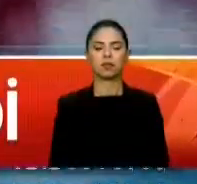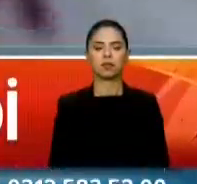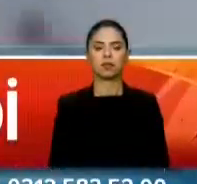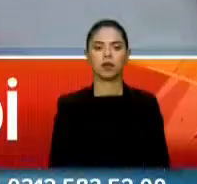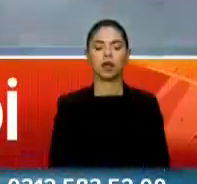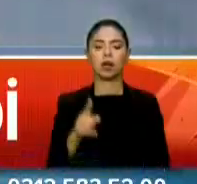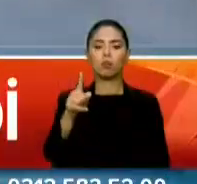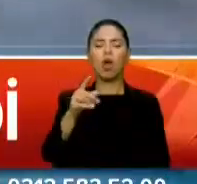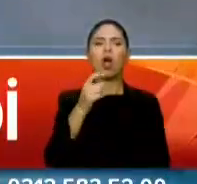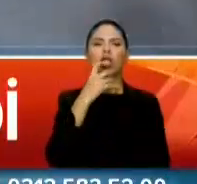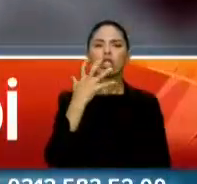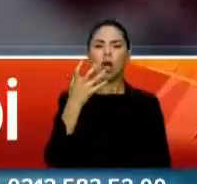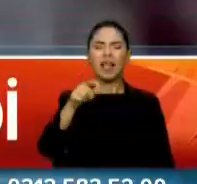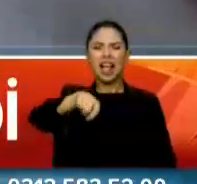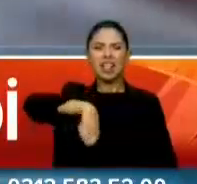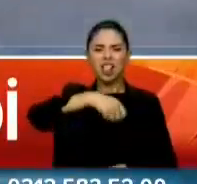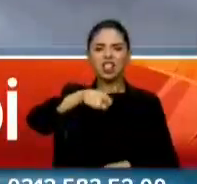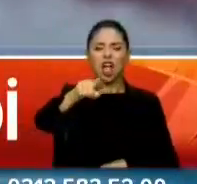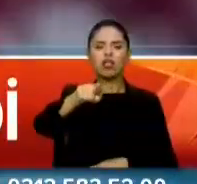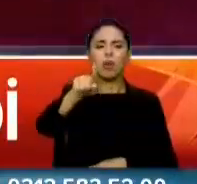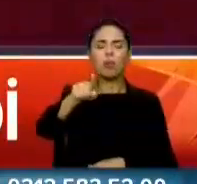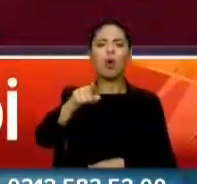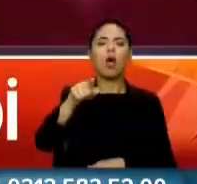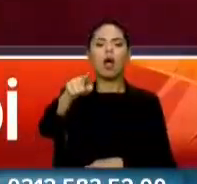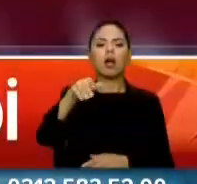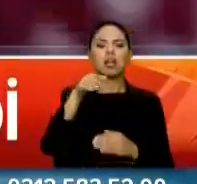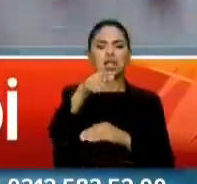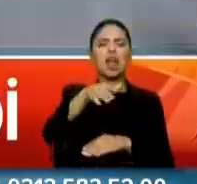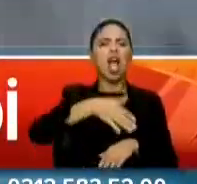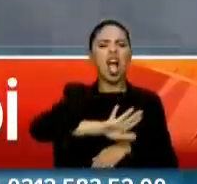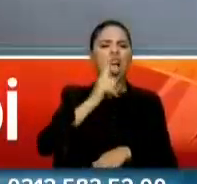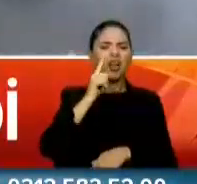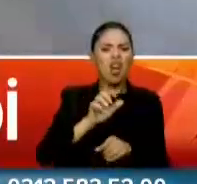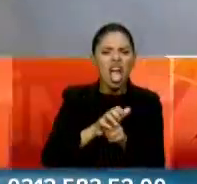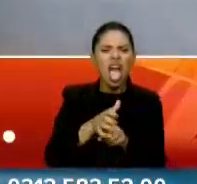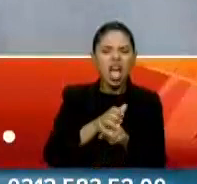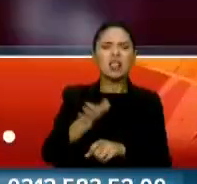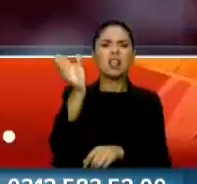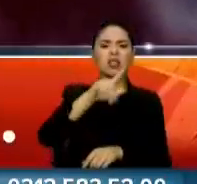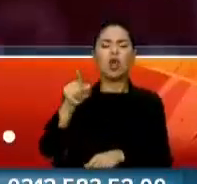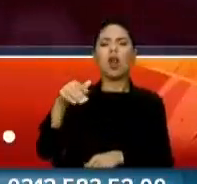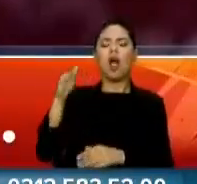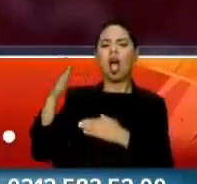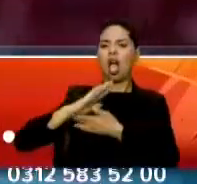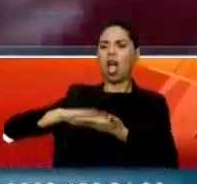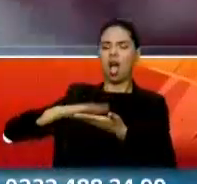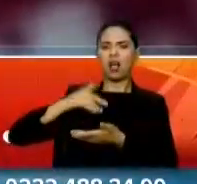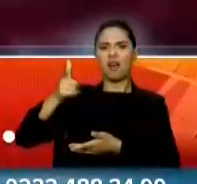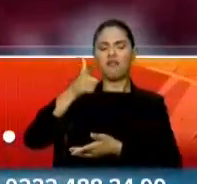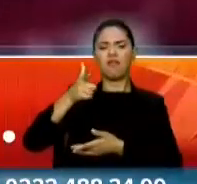Biri salça havuzunun içine girdi, diğeri de cep telefonuyla kayda aldı. Üstüne üstlük tankın içindeki kişi dans